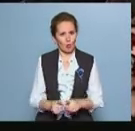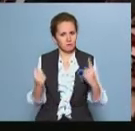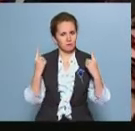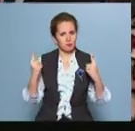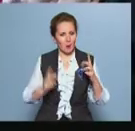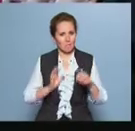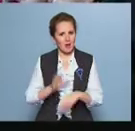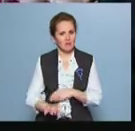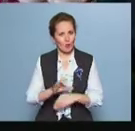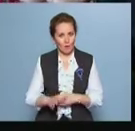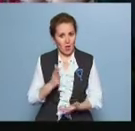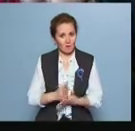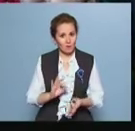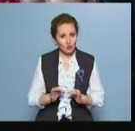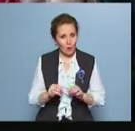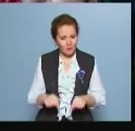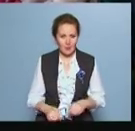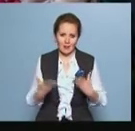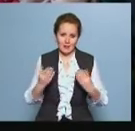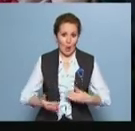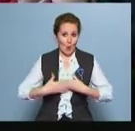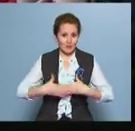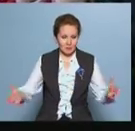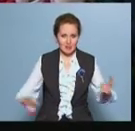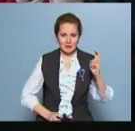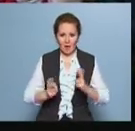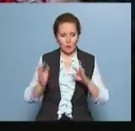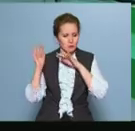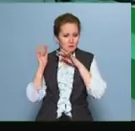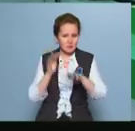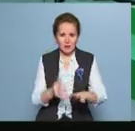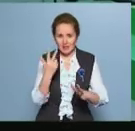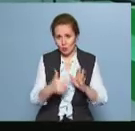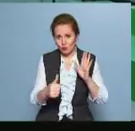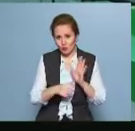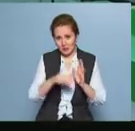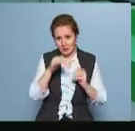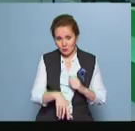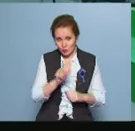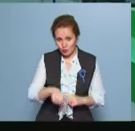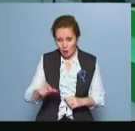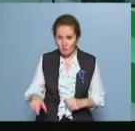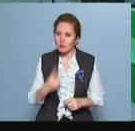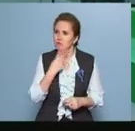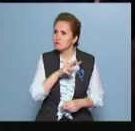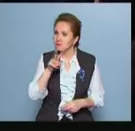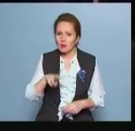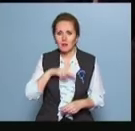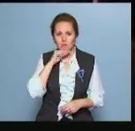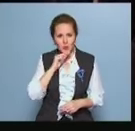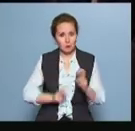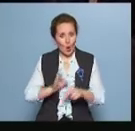находится в Ижевске. В день открытых дверей завод посетили 36 тысяч человек. Гости не только оценили производство, но и приняли участие в